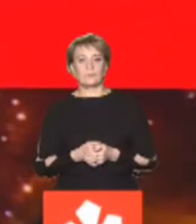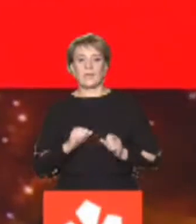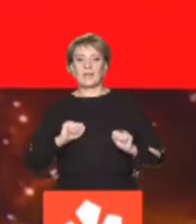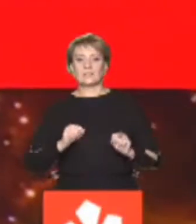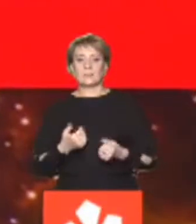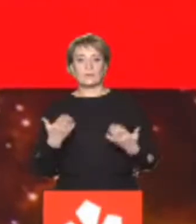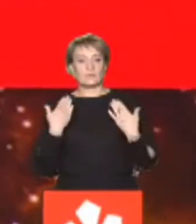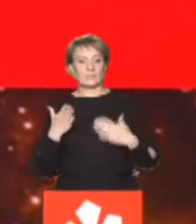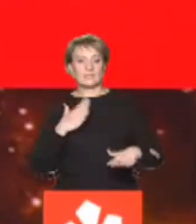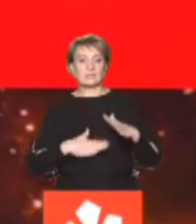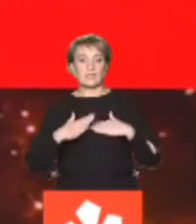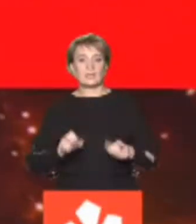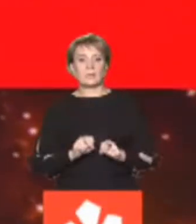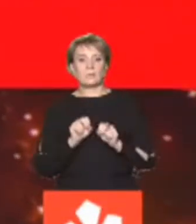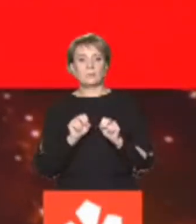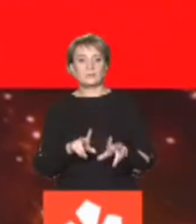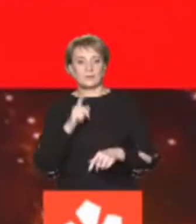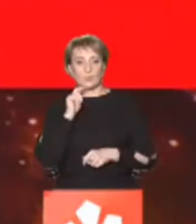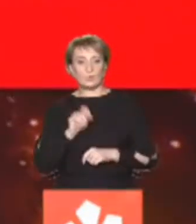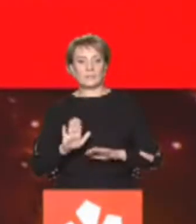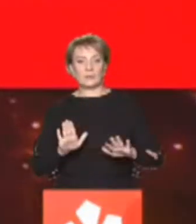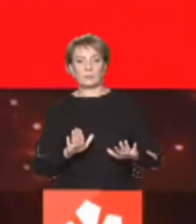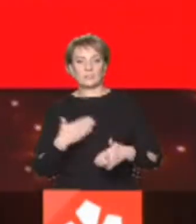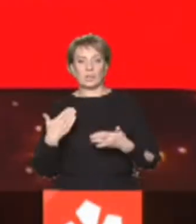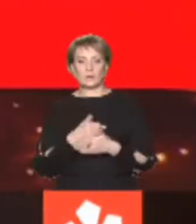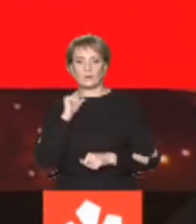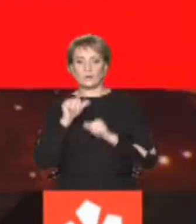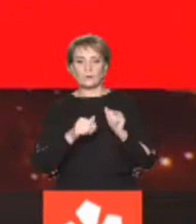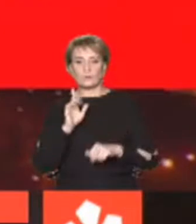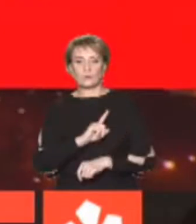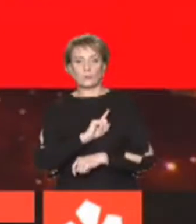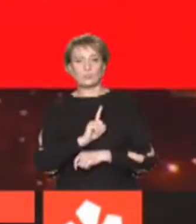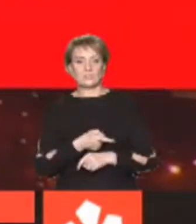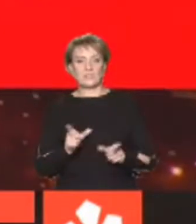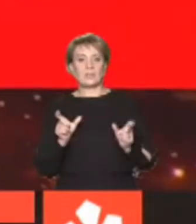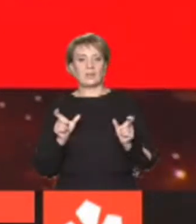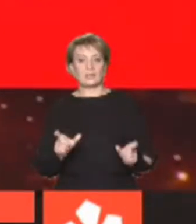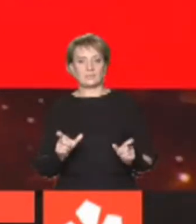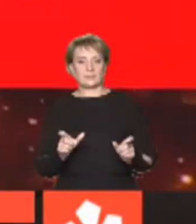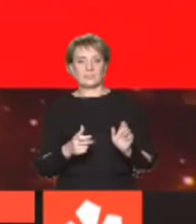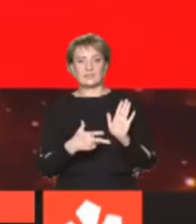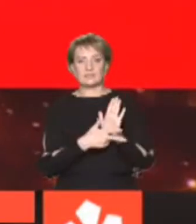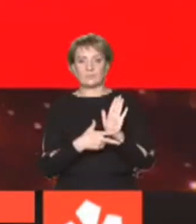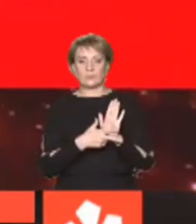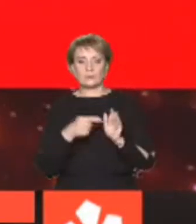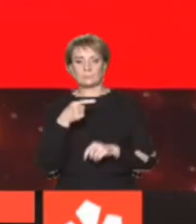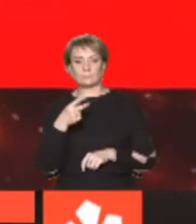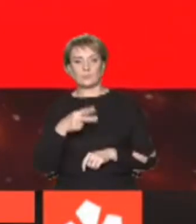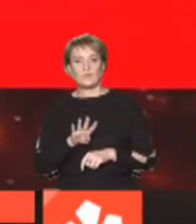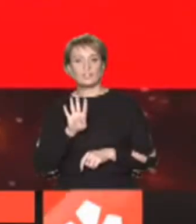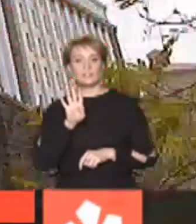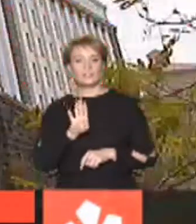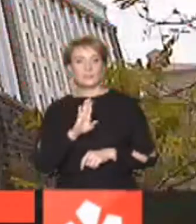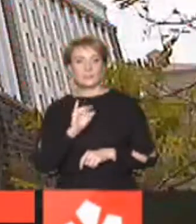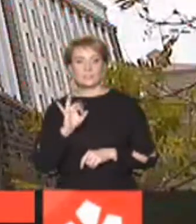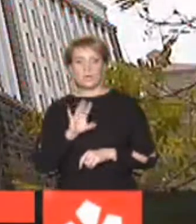Зимові канікули заради безпеки. В Україні після Нового року буде посилений карантин. Триватиме він з 8 по 24 січня.